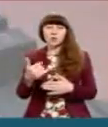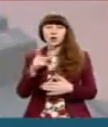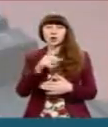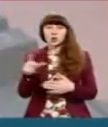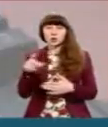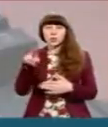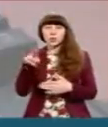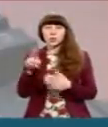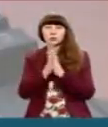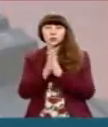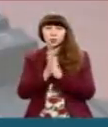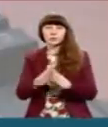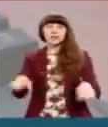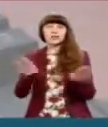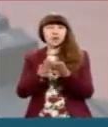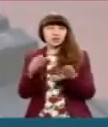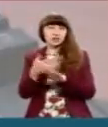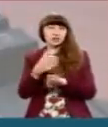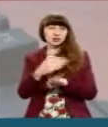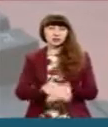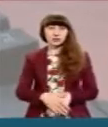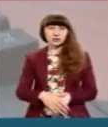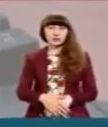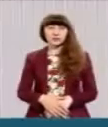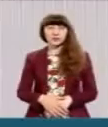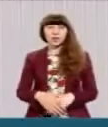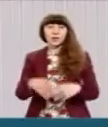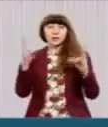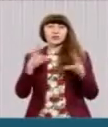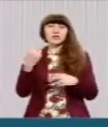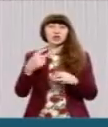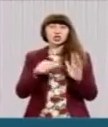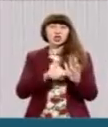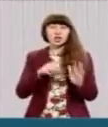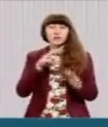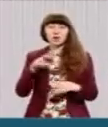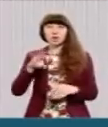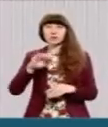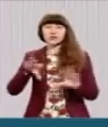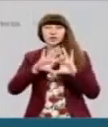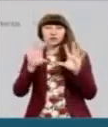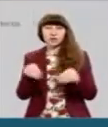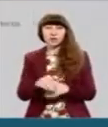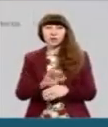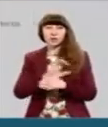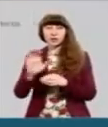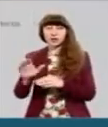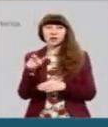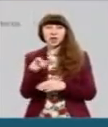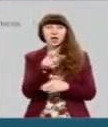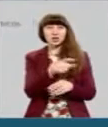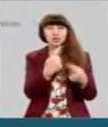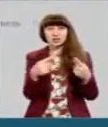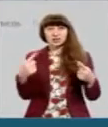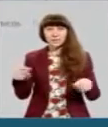ал қалғандары қарыздың жиналып қалғаны туралы СМС хабарламамен шағын несие ұйымдар қызметкерлерінің борыштарды өтеуді